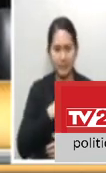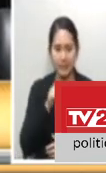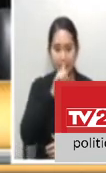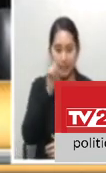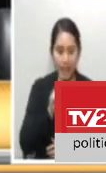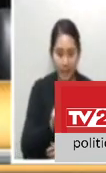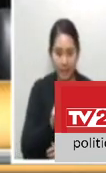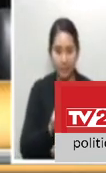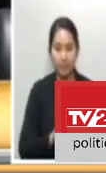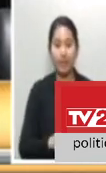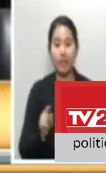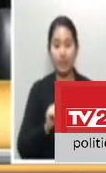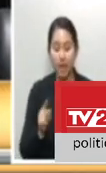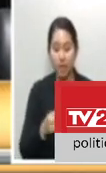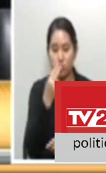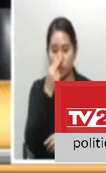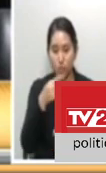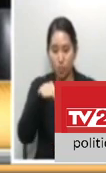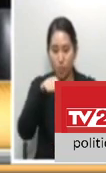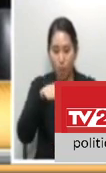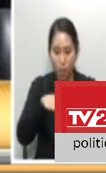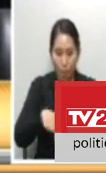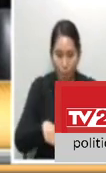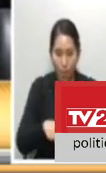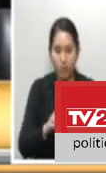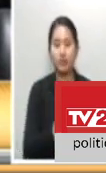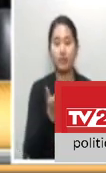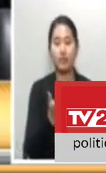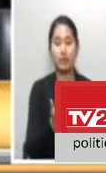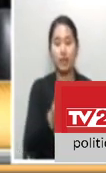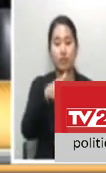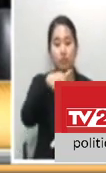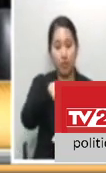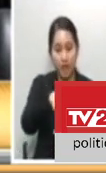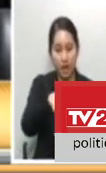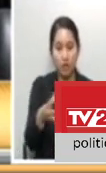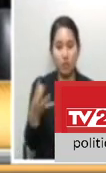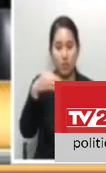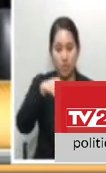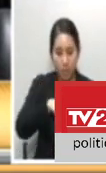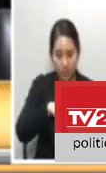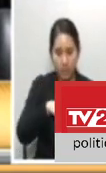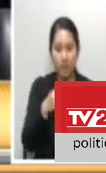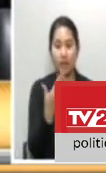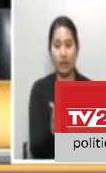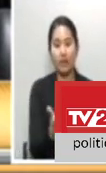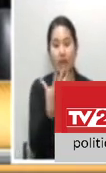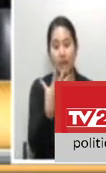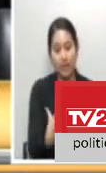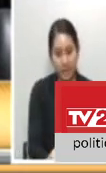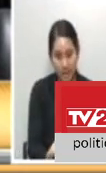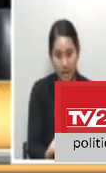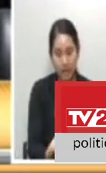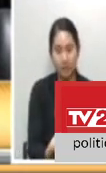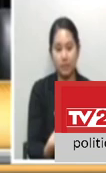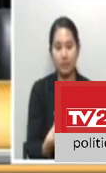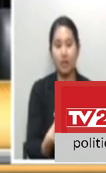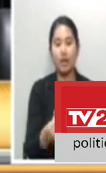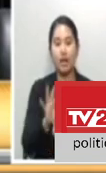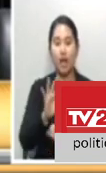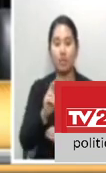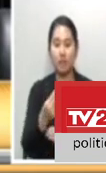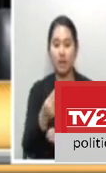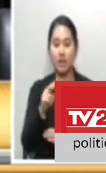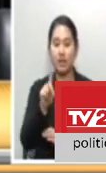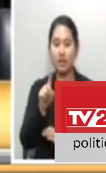พอมาดูรายละเอียดแล้วเป็นงบประมาณที่เหลืออยู่ในมือของนายกรัฐมนตรีเพียง 90,000 ถึ